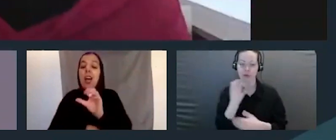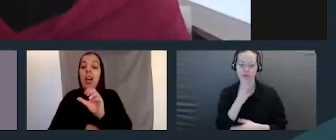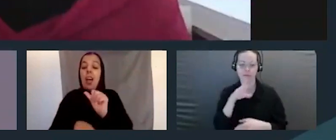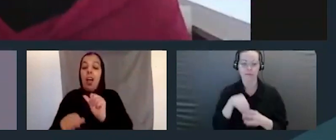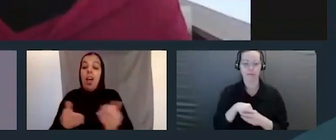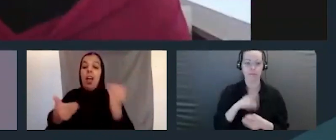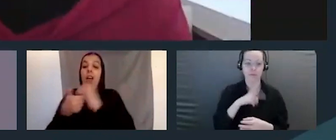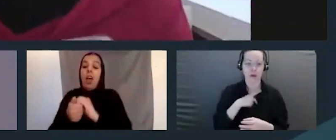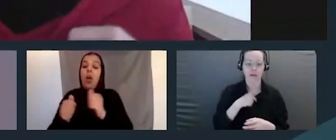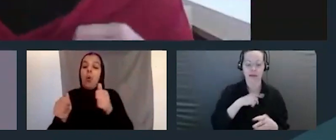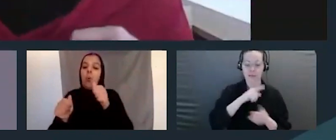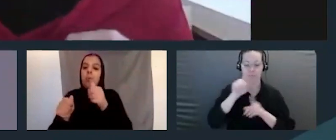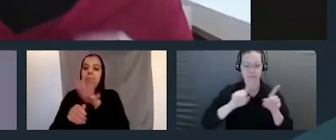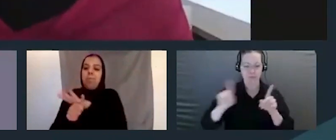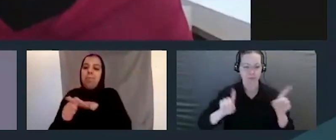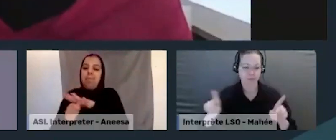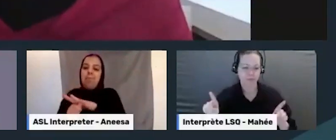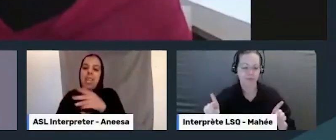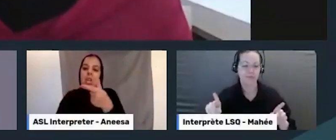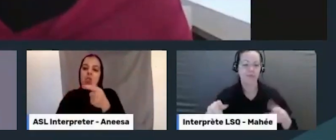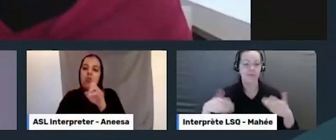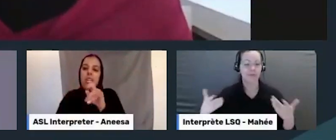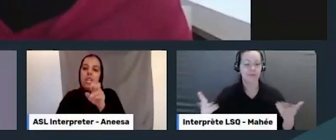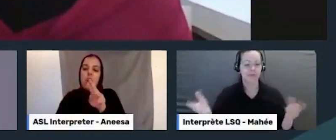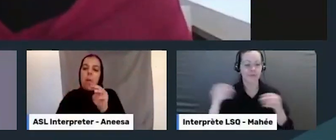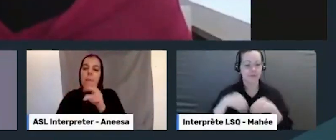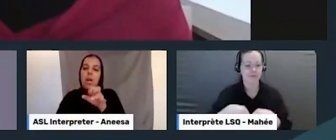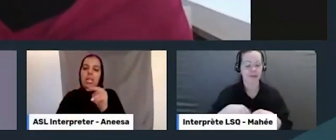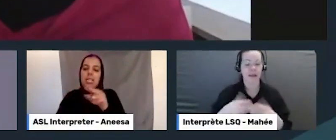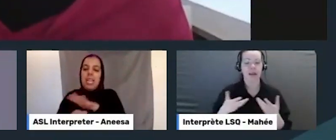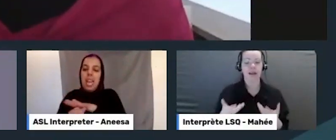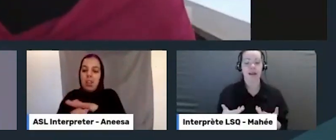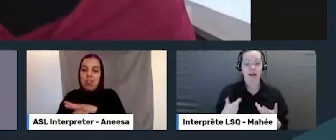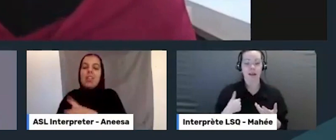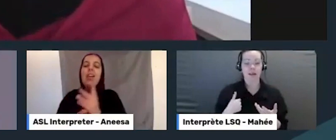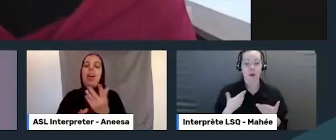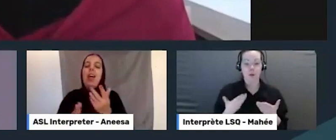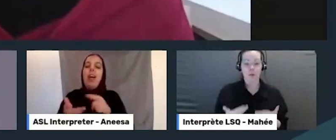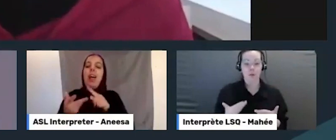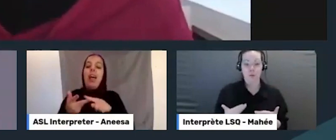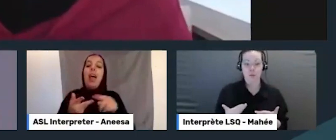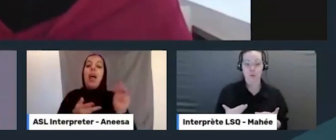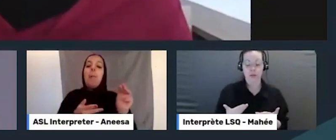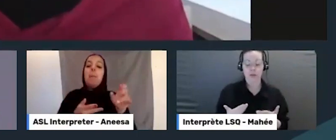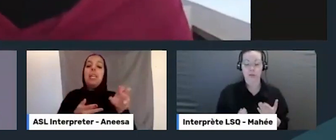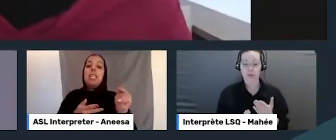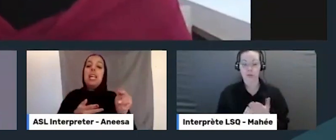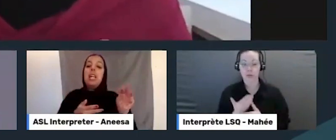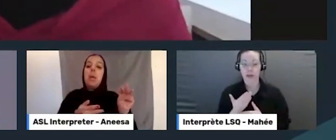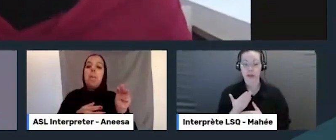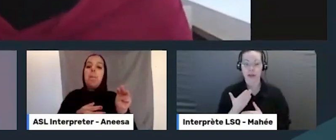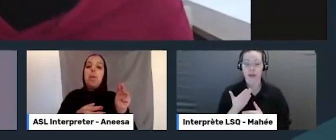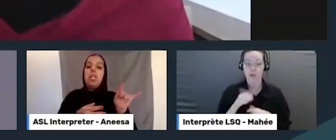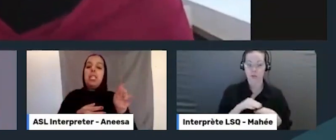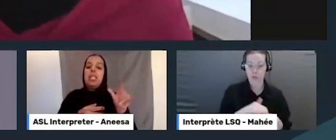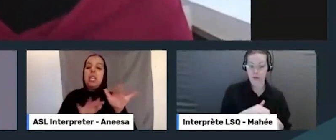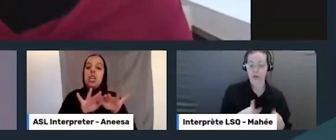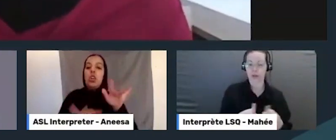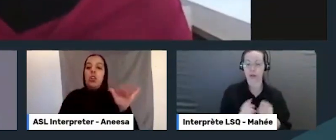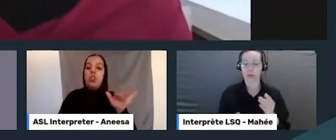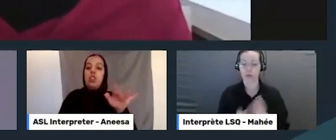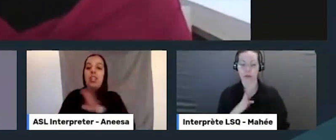Michel pour le Conseil multiculturel de Nouveau-Brunswick. Et l'autre travaille avec le service des